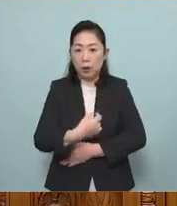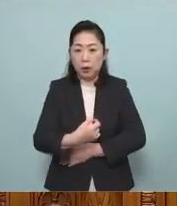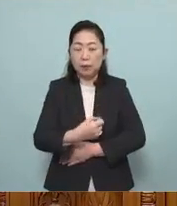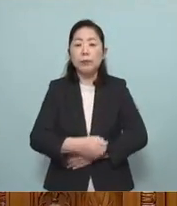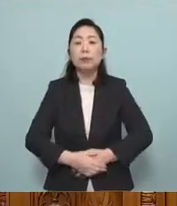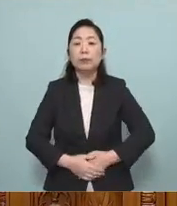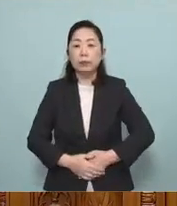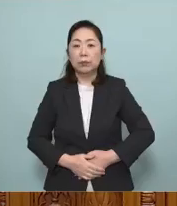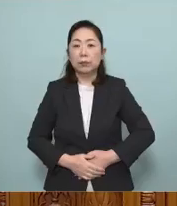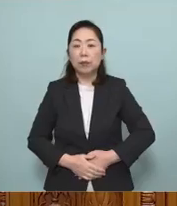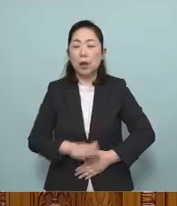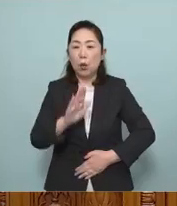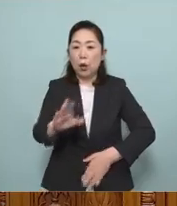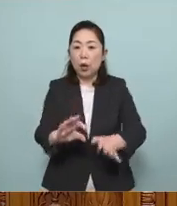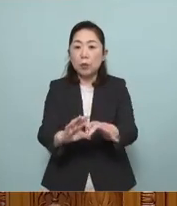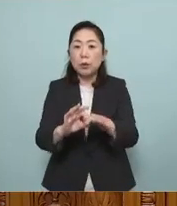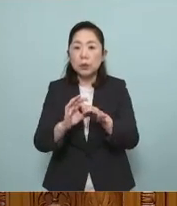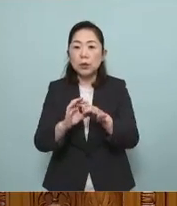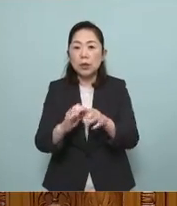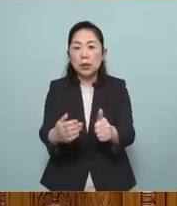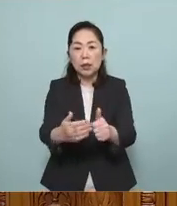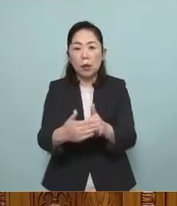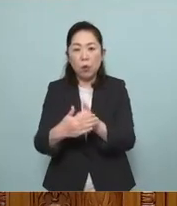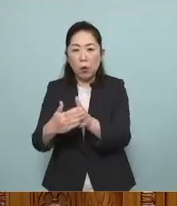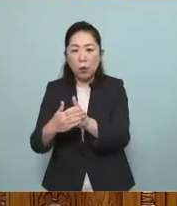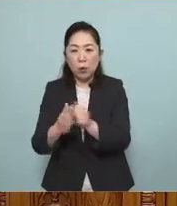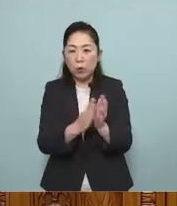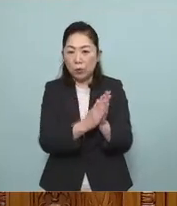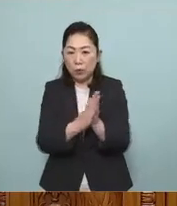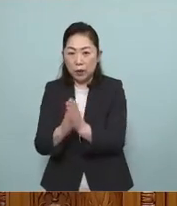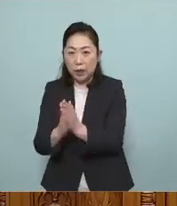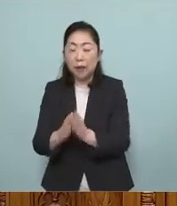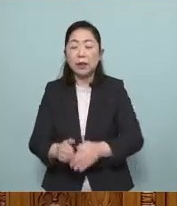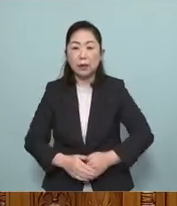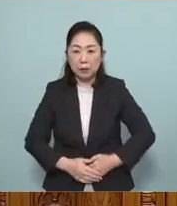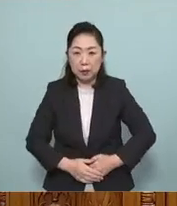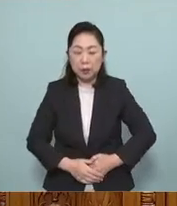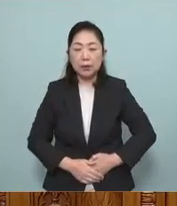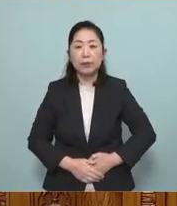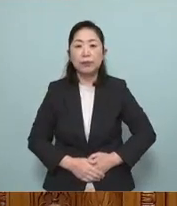います。引き続き皆さんのご協力をお願いいたします。